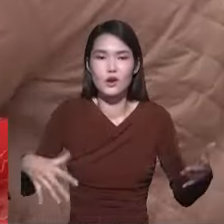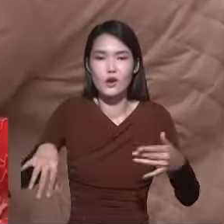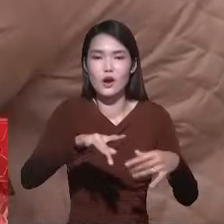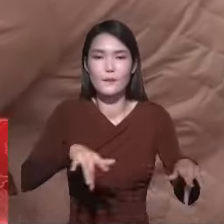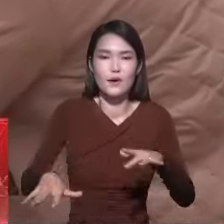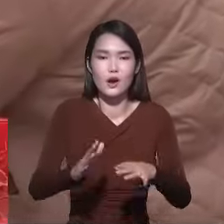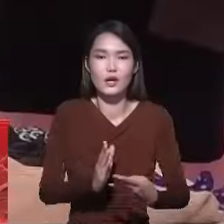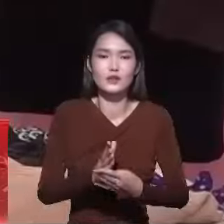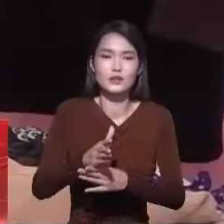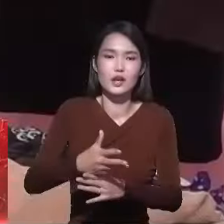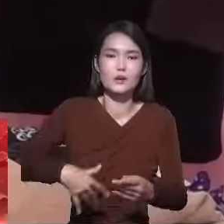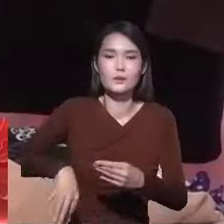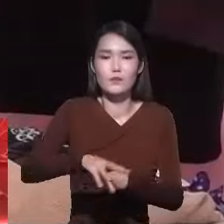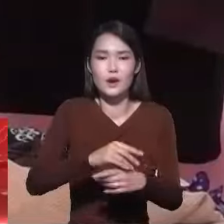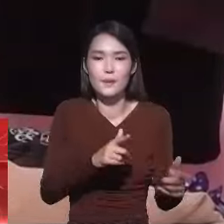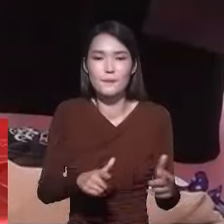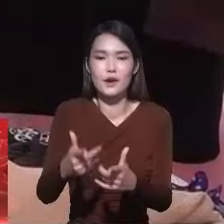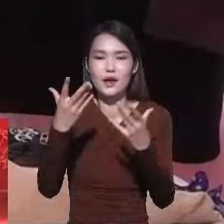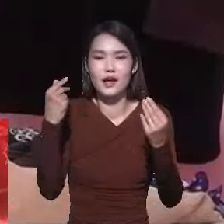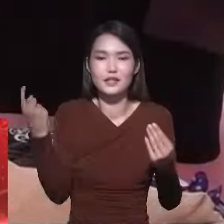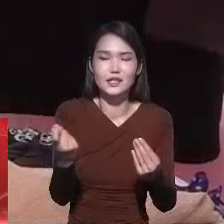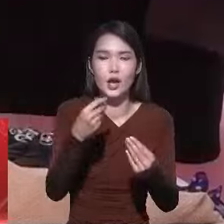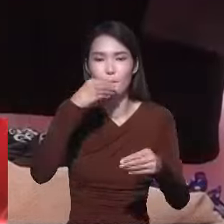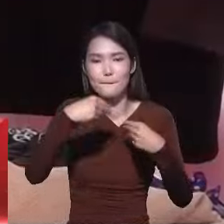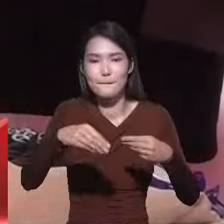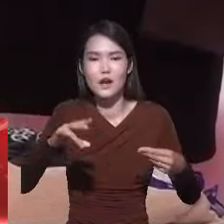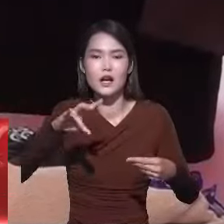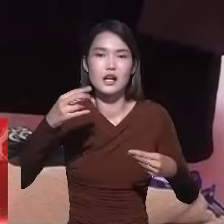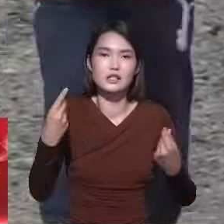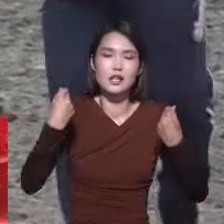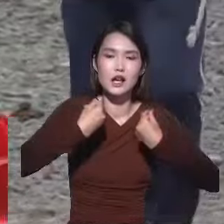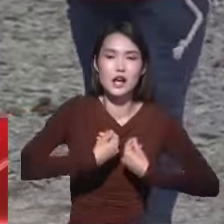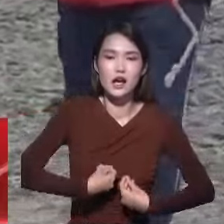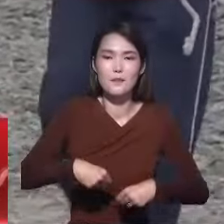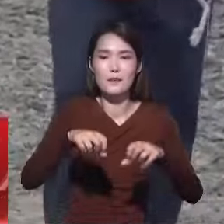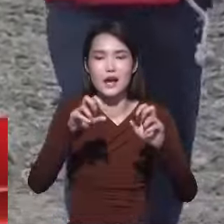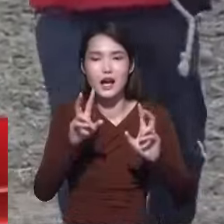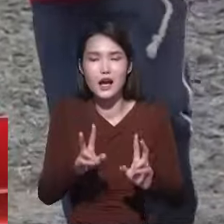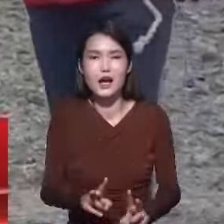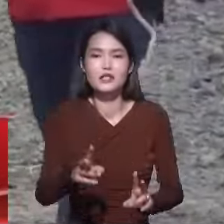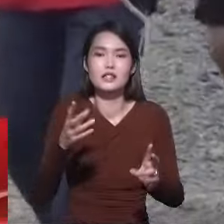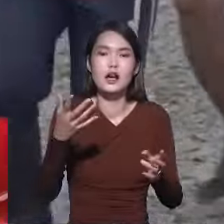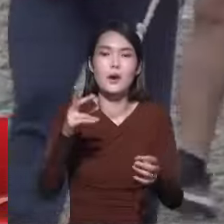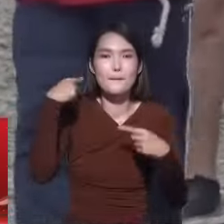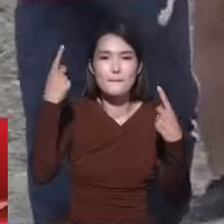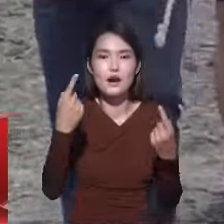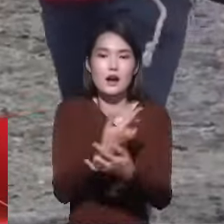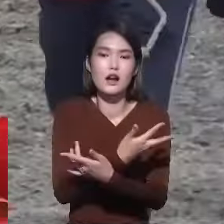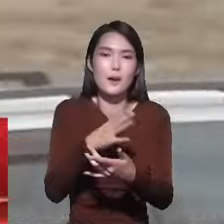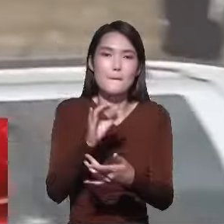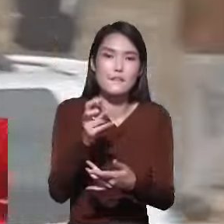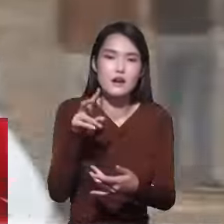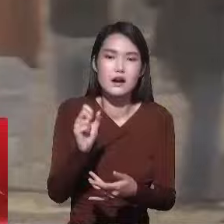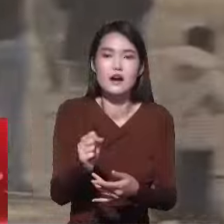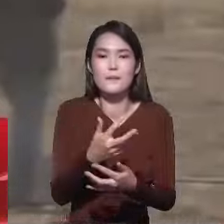с угощениями, выставка сельскохозяйственной продукции, национальной одежды, состязания по борьбе, поднятию гирь, барана и быка, армрестлинг,